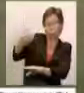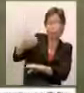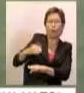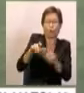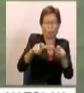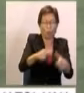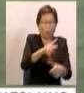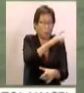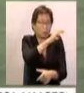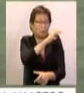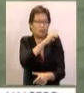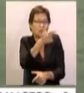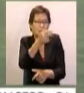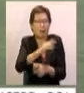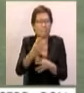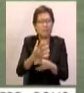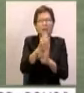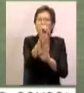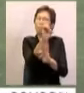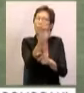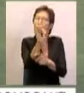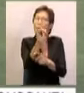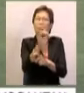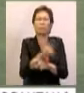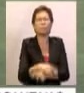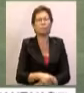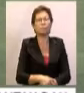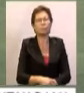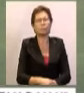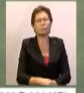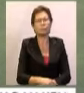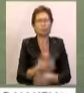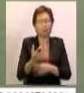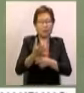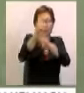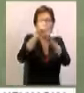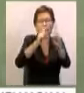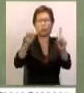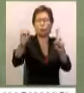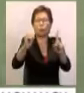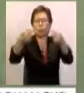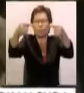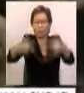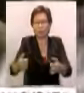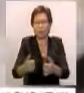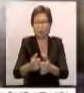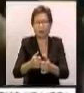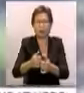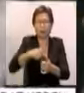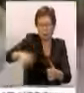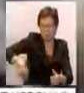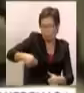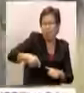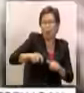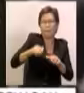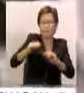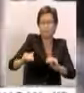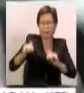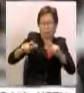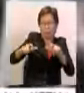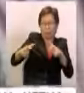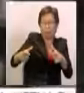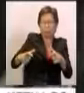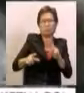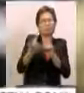Cheng Ho hanya menang sekali daripada 2 perlawanan. Kemenangan 1-0 ketika menentang Kemboja pada peringkat kumpulan